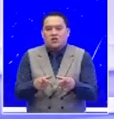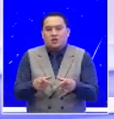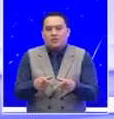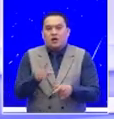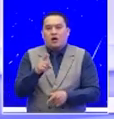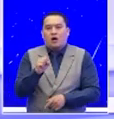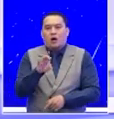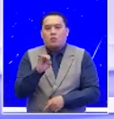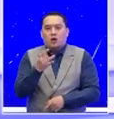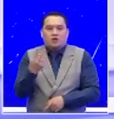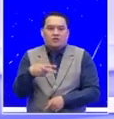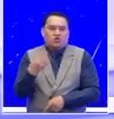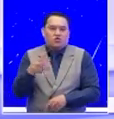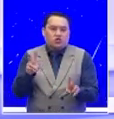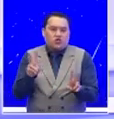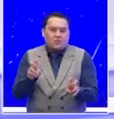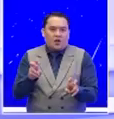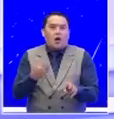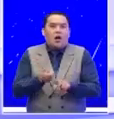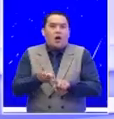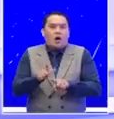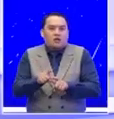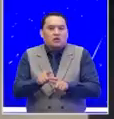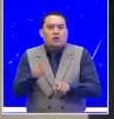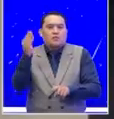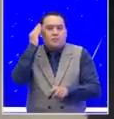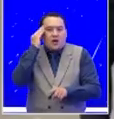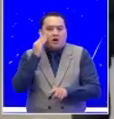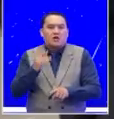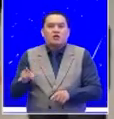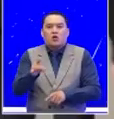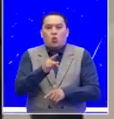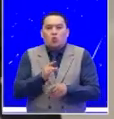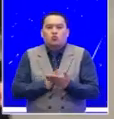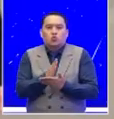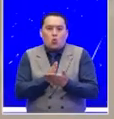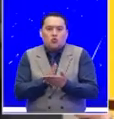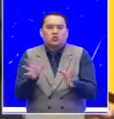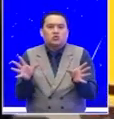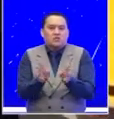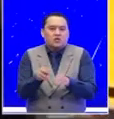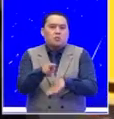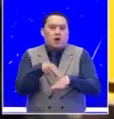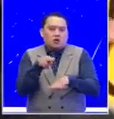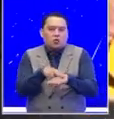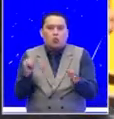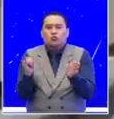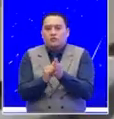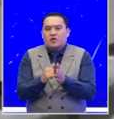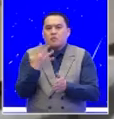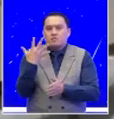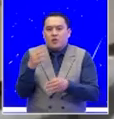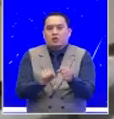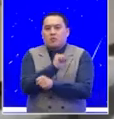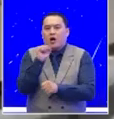карантин, передает Хабар-24. Эта мера коснулась всех городов и районов. Коммунальные службы совместно с полицейскими